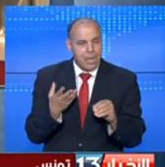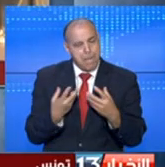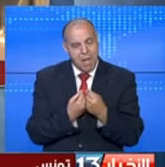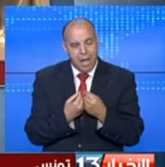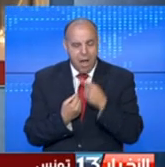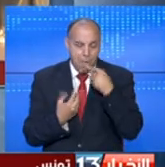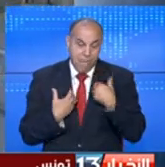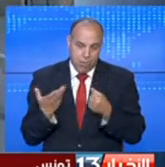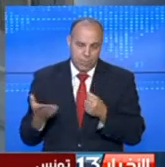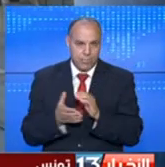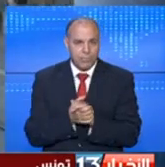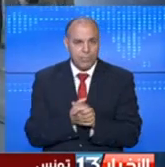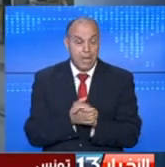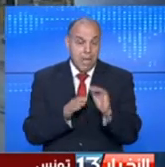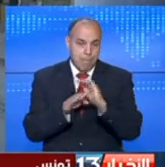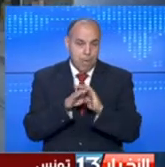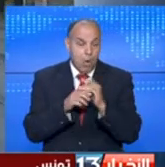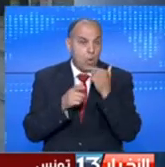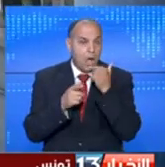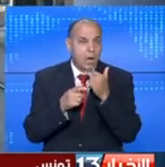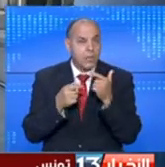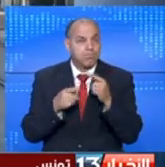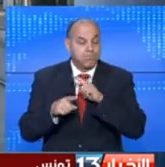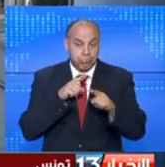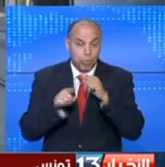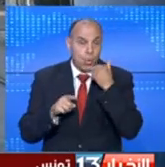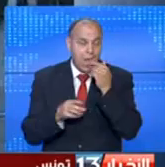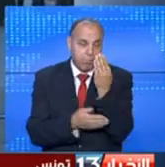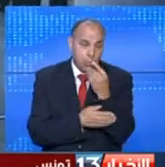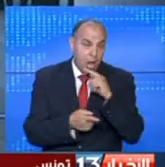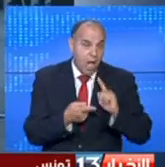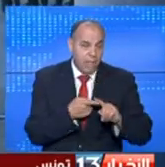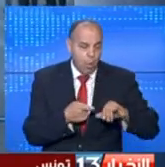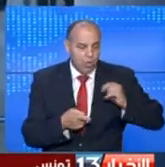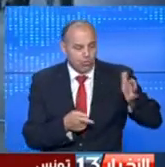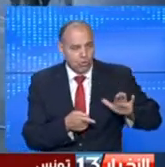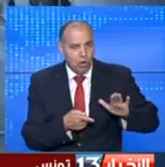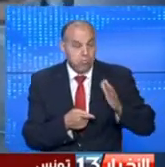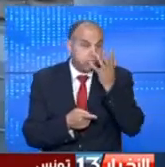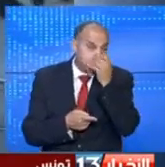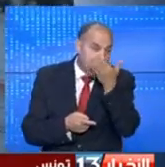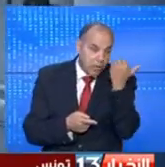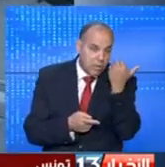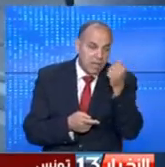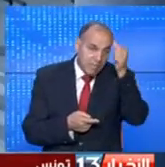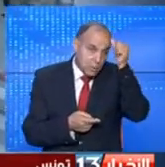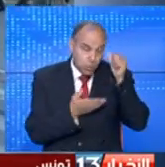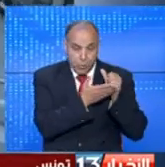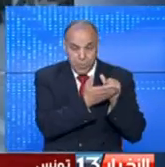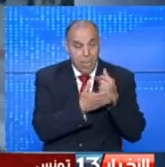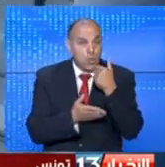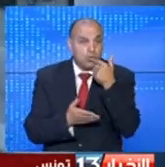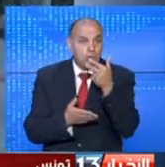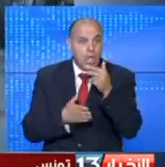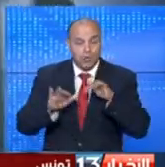مع رغبته. وفي سياق متصل بحادثة الاعتداء على هذا الطفل ووفاة شاب في ظروف غامضة في منطقة سيدي حسين،